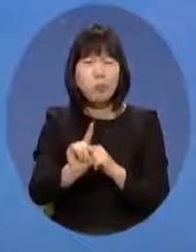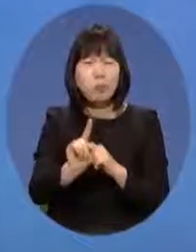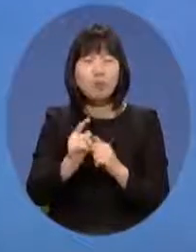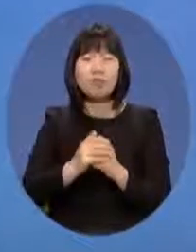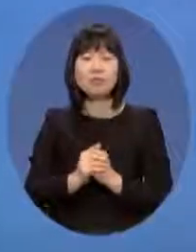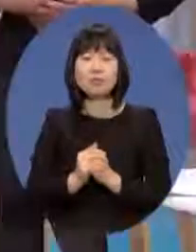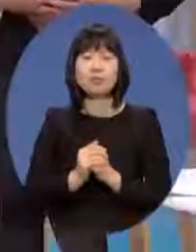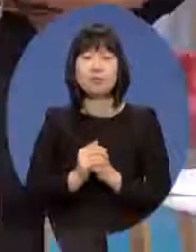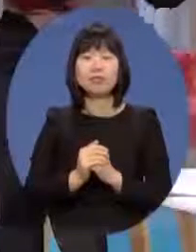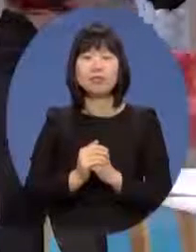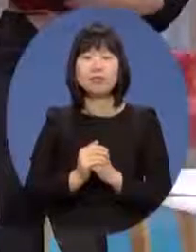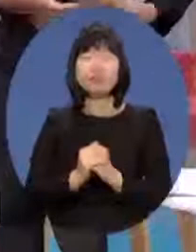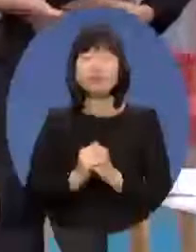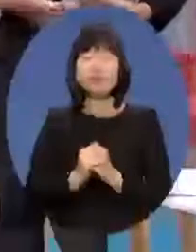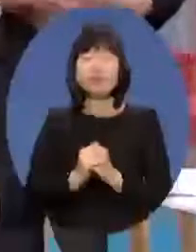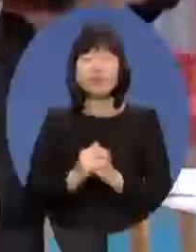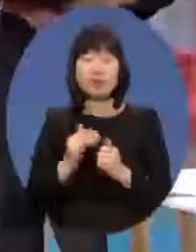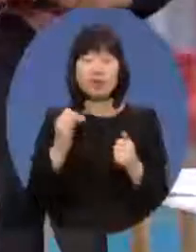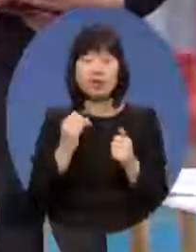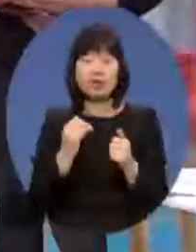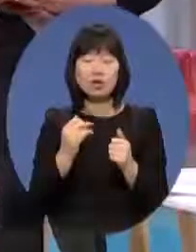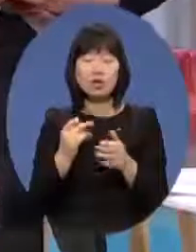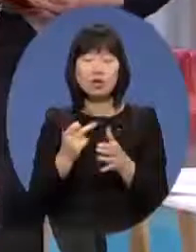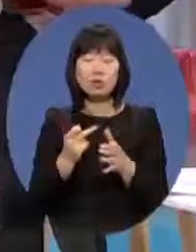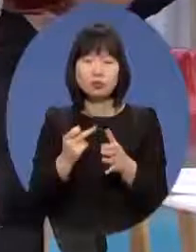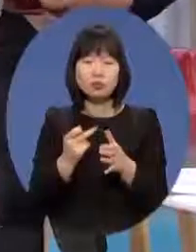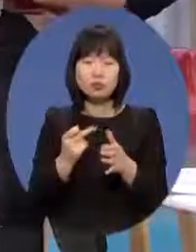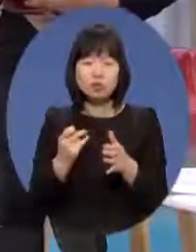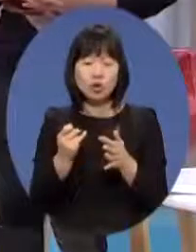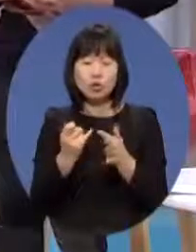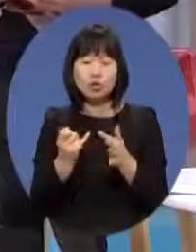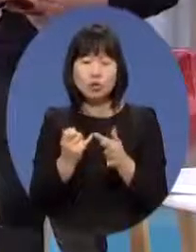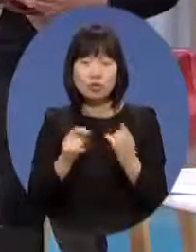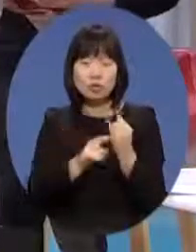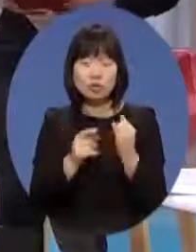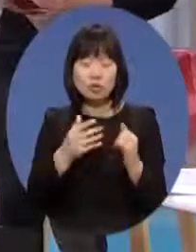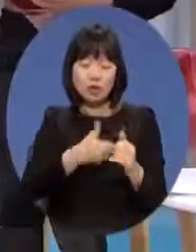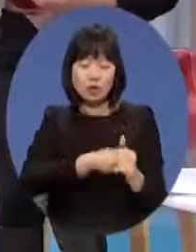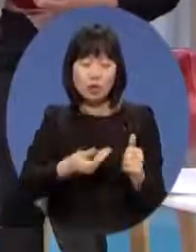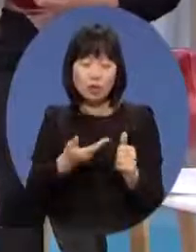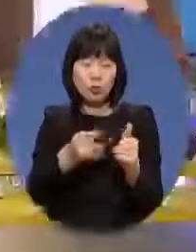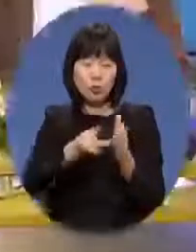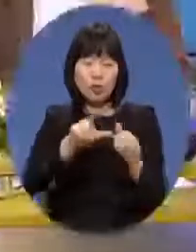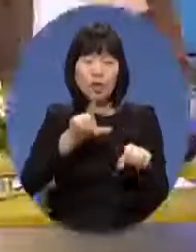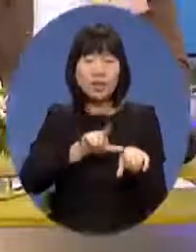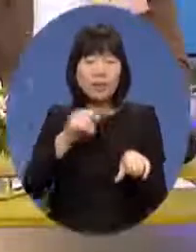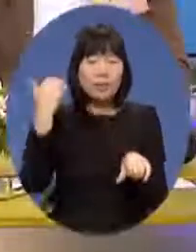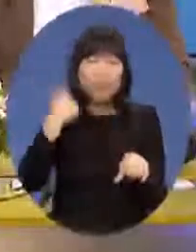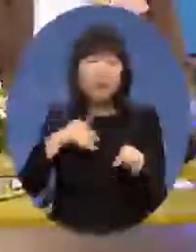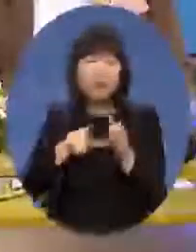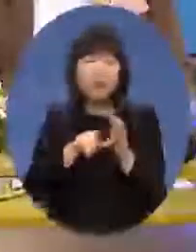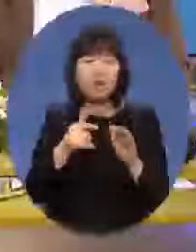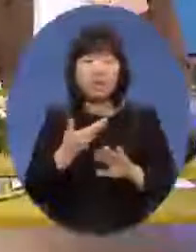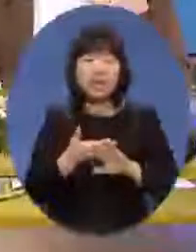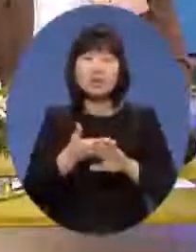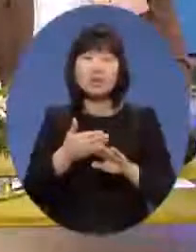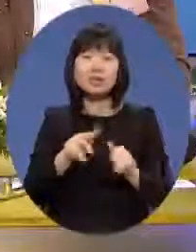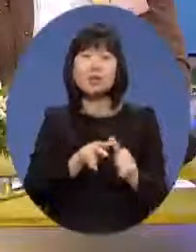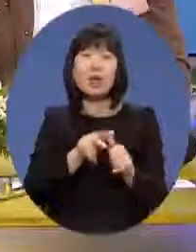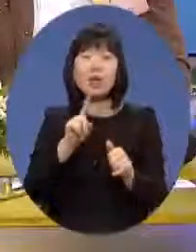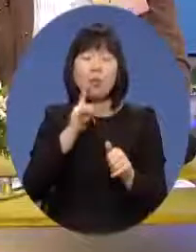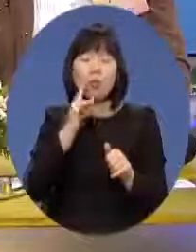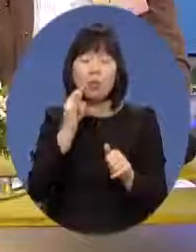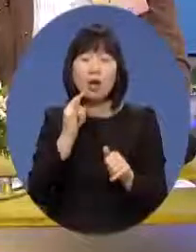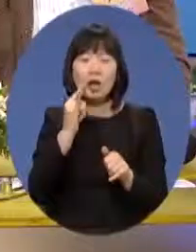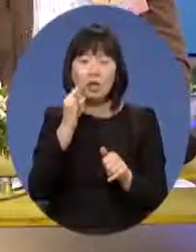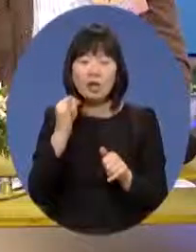뭐그 만개 되게 둘째를 뭐 모유를 먹인다 그러면 좀 시간이 없을 경우에 다른 자원들, 그러니까 아빠나 아니면 사실은